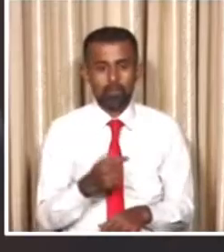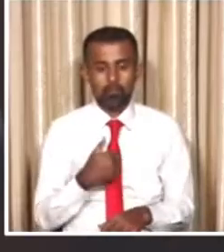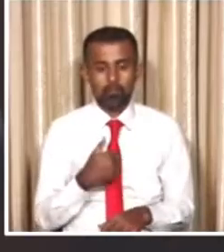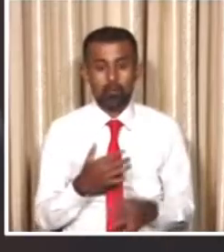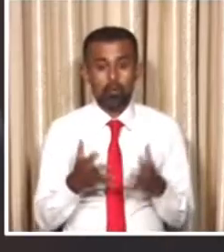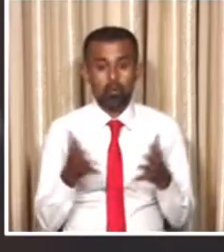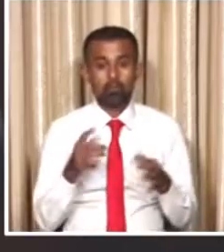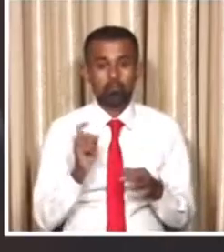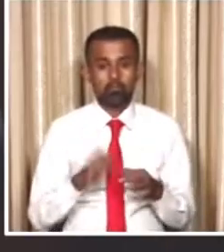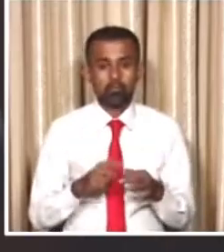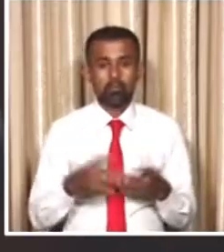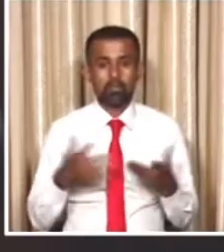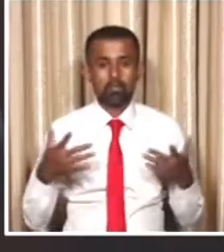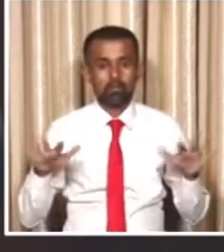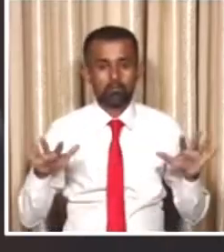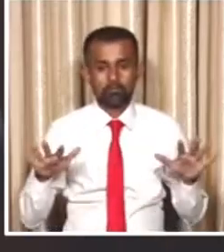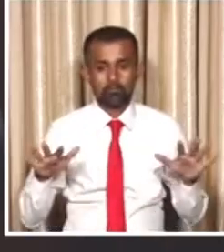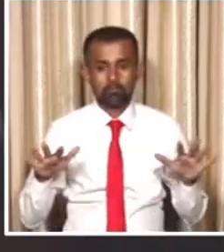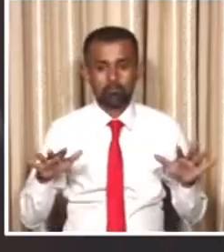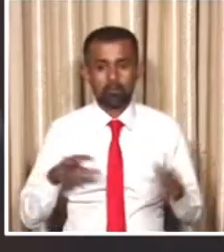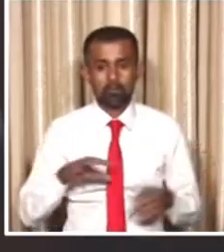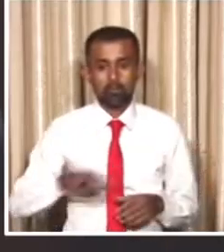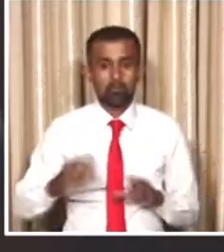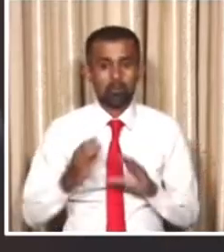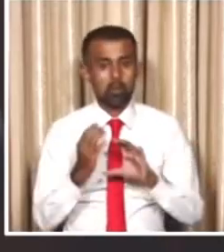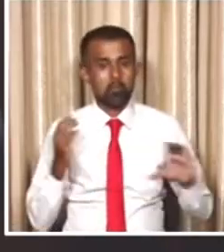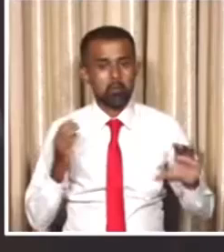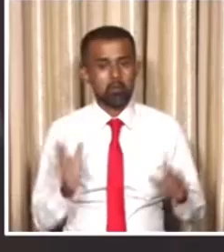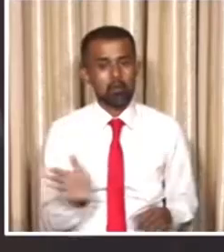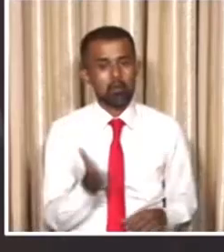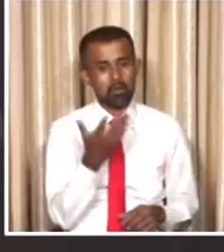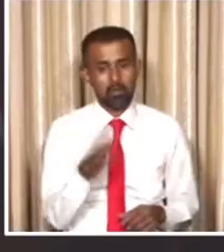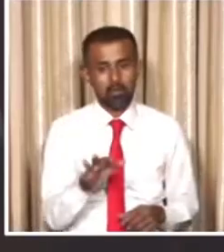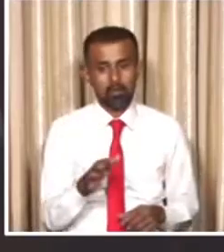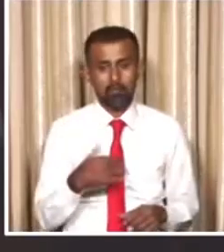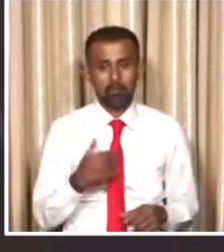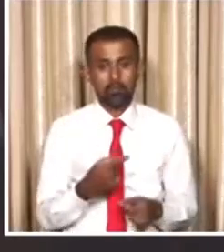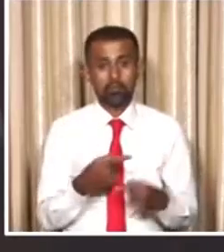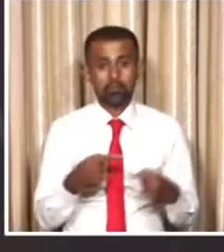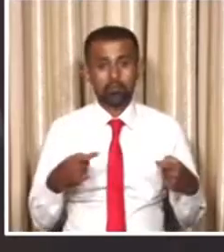ලොකු ප්‍රශ්නයක් ඉවර වෙලා ගලිබවුසරයක් ගිහිල්ලා අපිට යුද